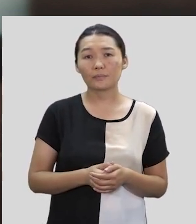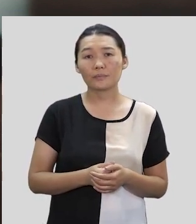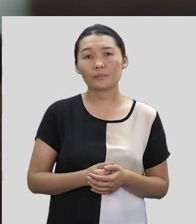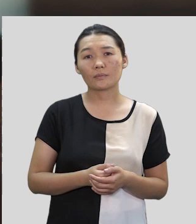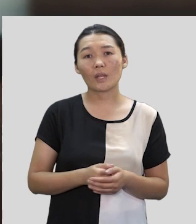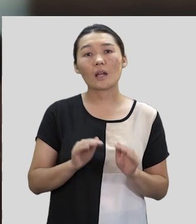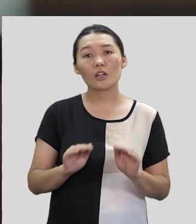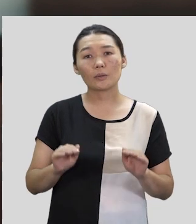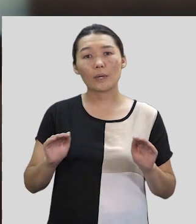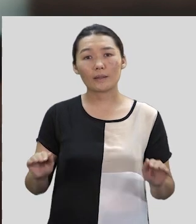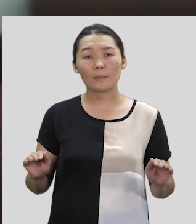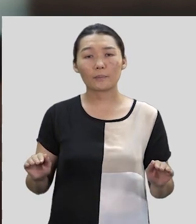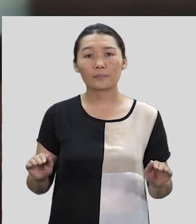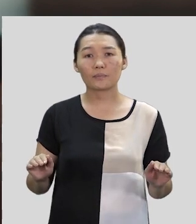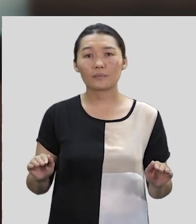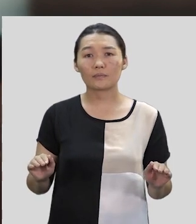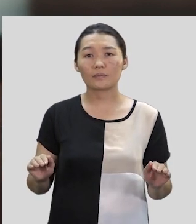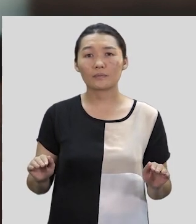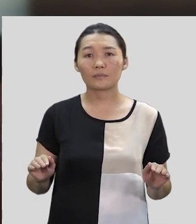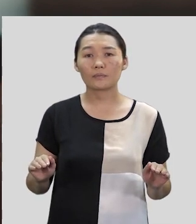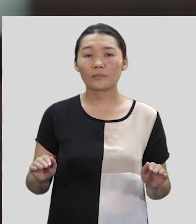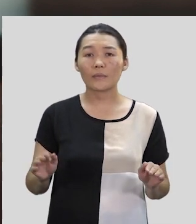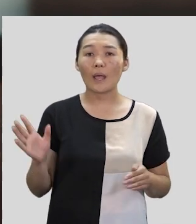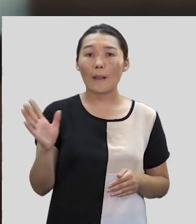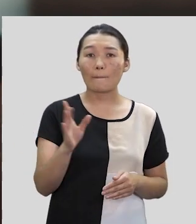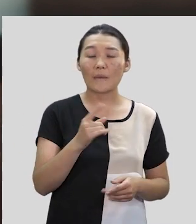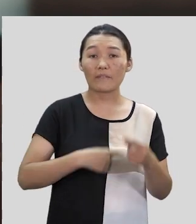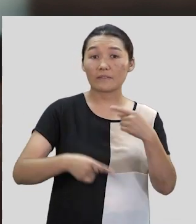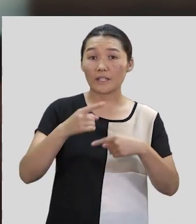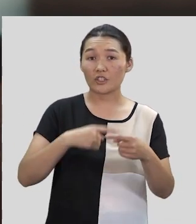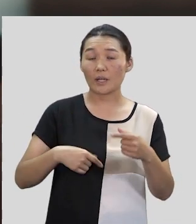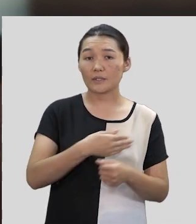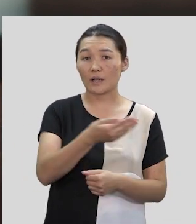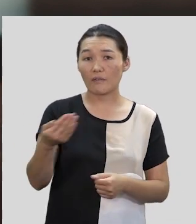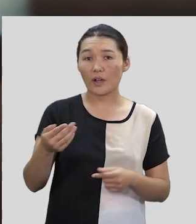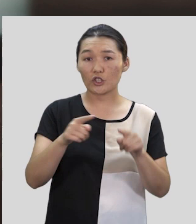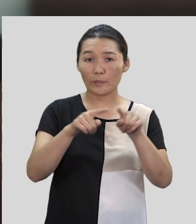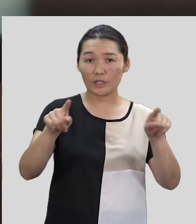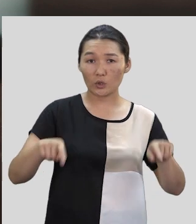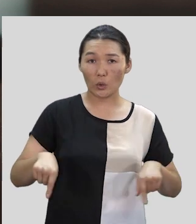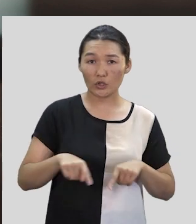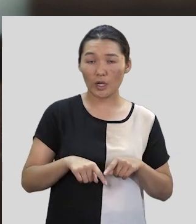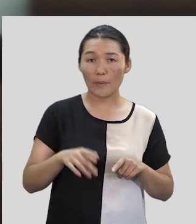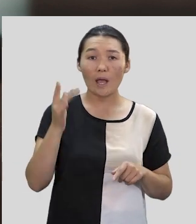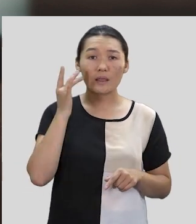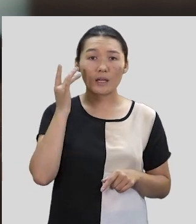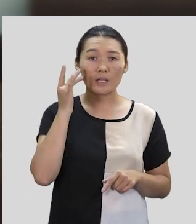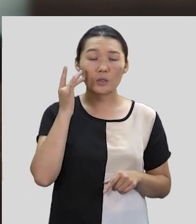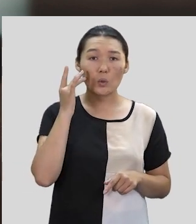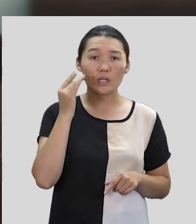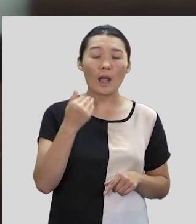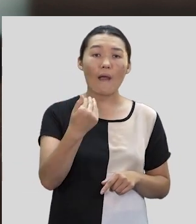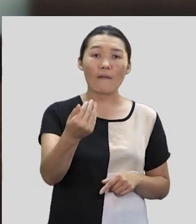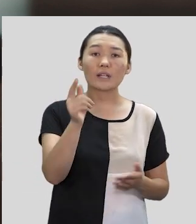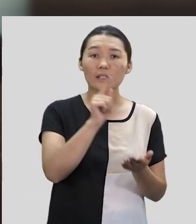ребята мы возвращаемся к вашим листочком на которых вы должны